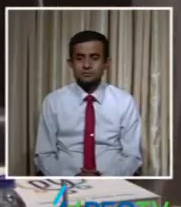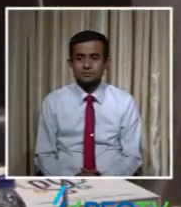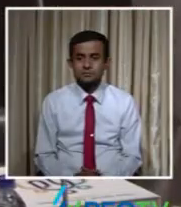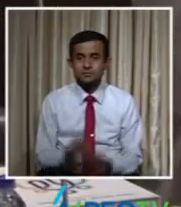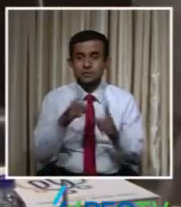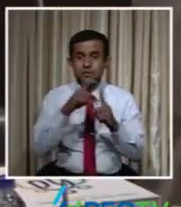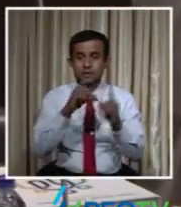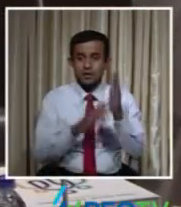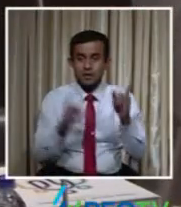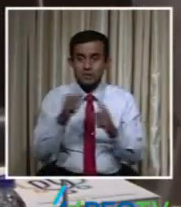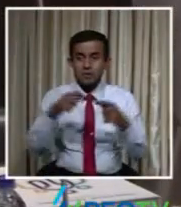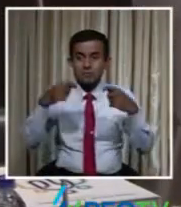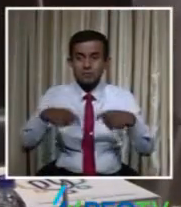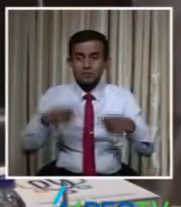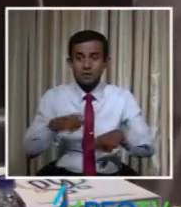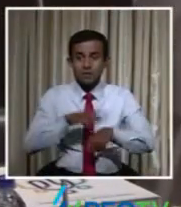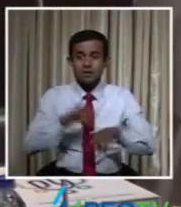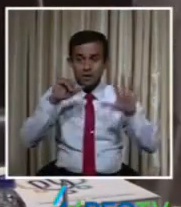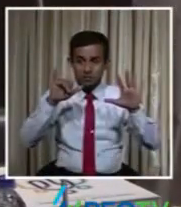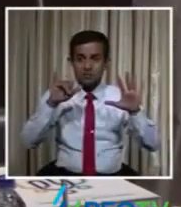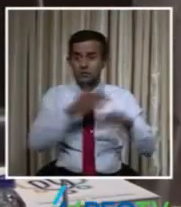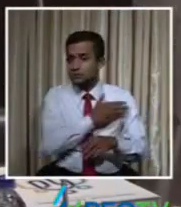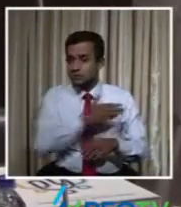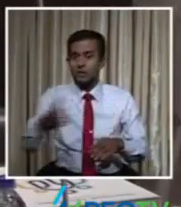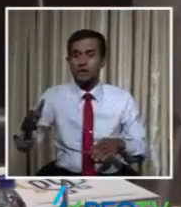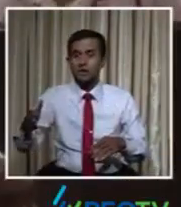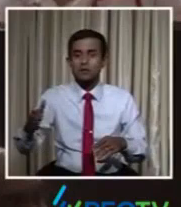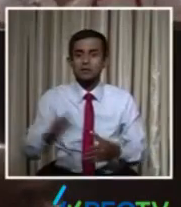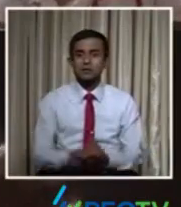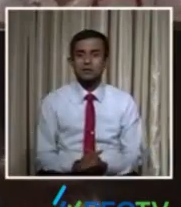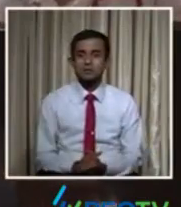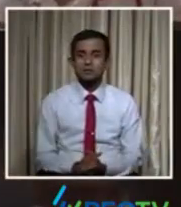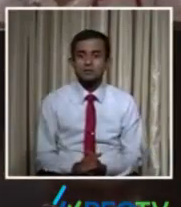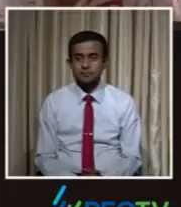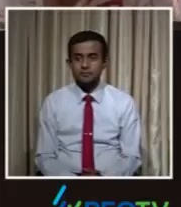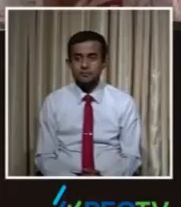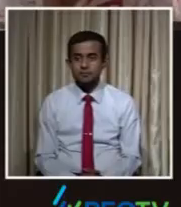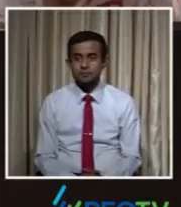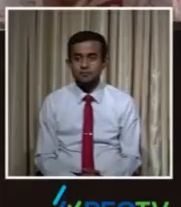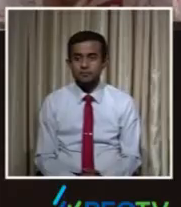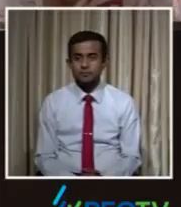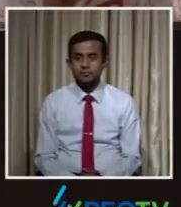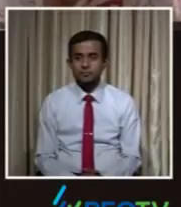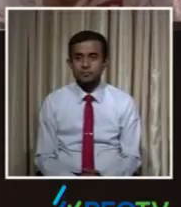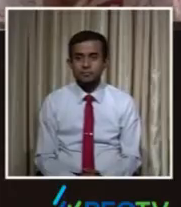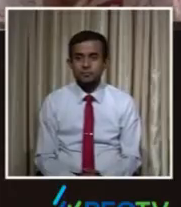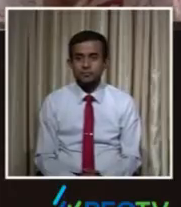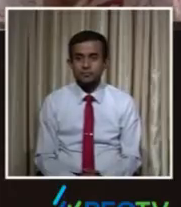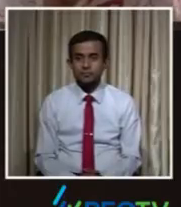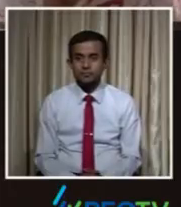අධ්‍යාපන අමාත්‍යාංශය වැඩිහිටිය 6 වෙනිදා ගියා. හරි. දැන් මේ උතුමා කතා කරන්නේ. උතුමා කතා